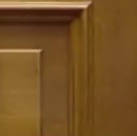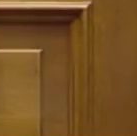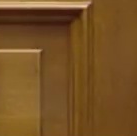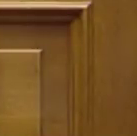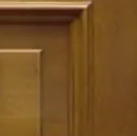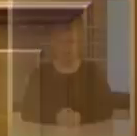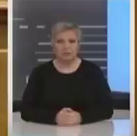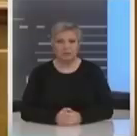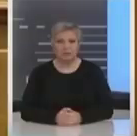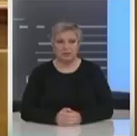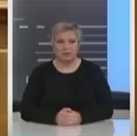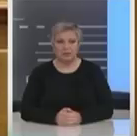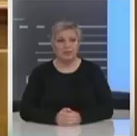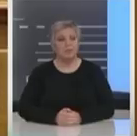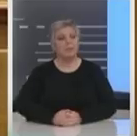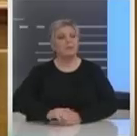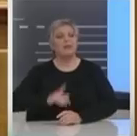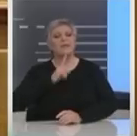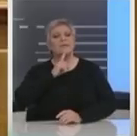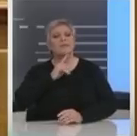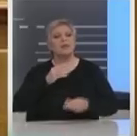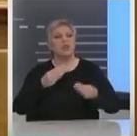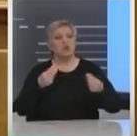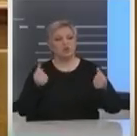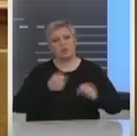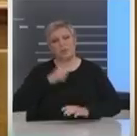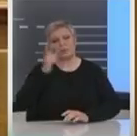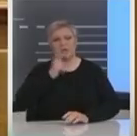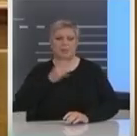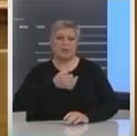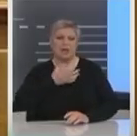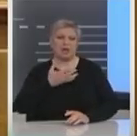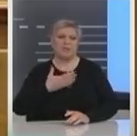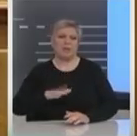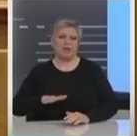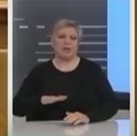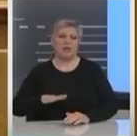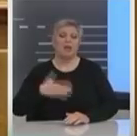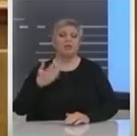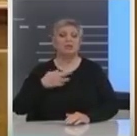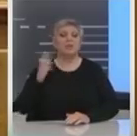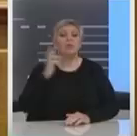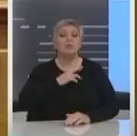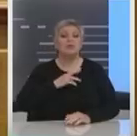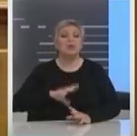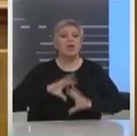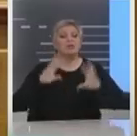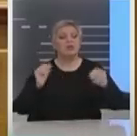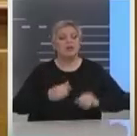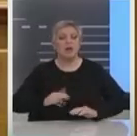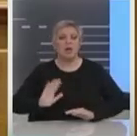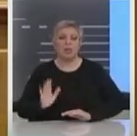Τα ίδια ψέματα μας είπε και ο Πρωθυπουργός σχετικά με τις ομαδικές